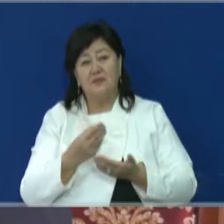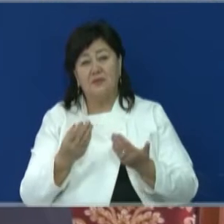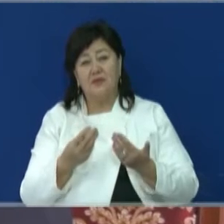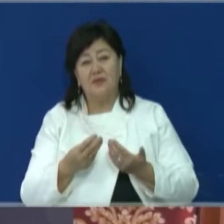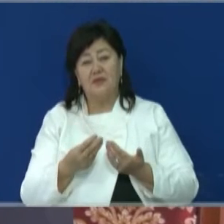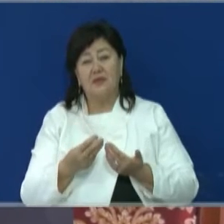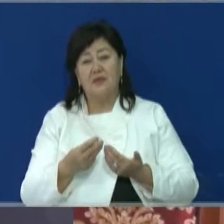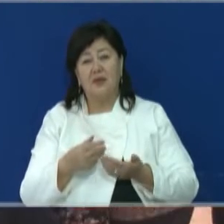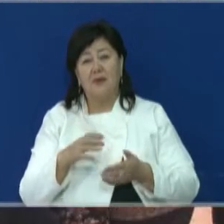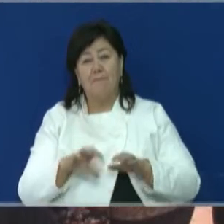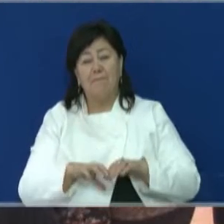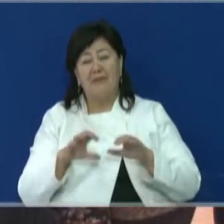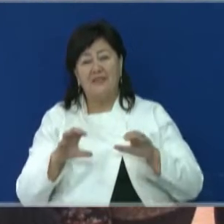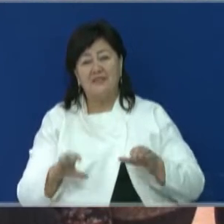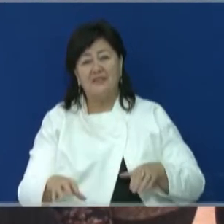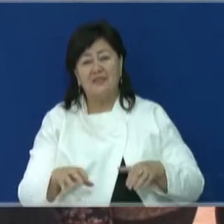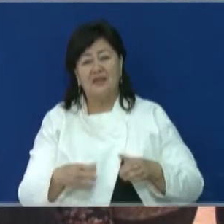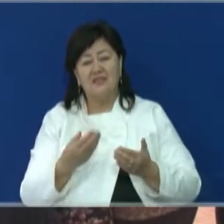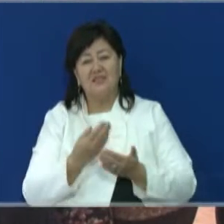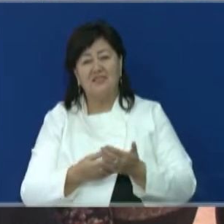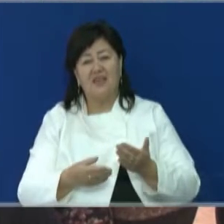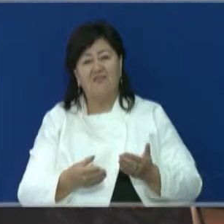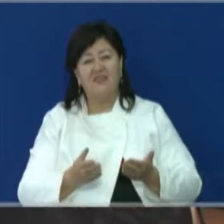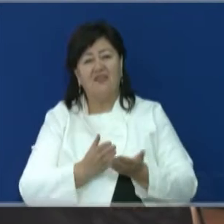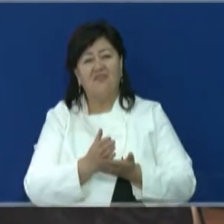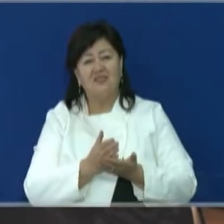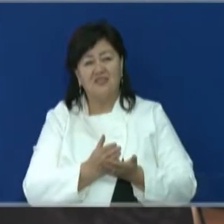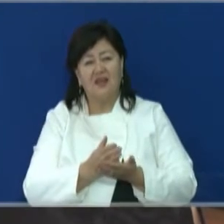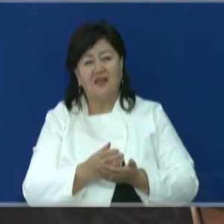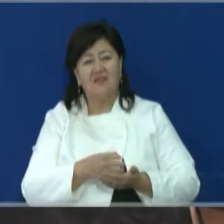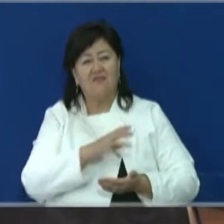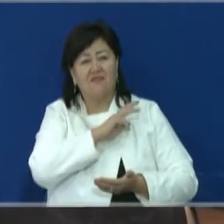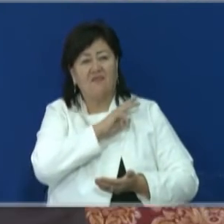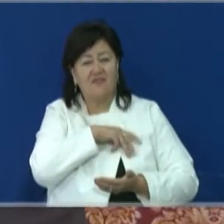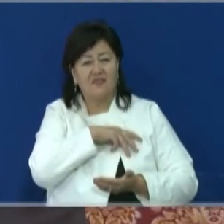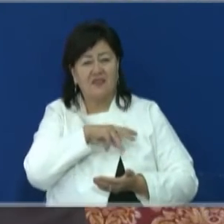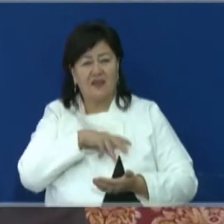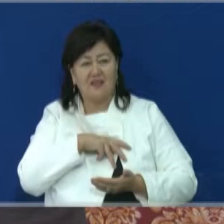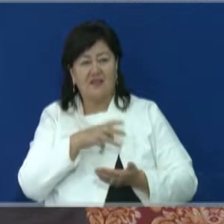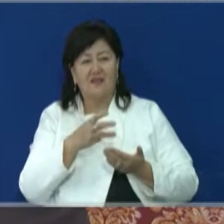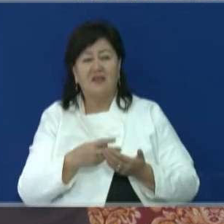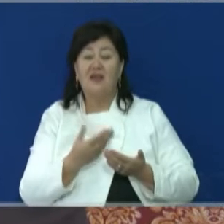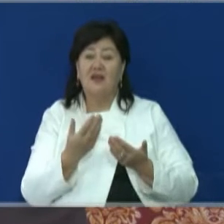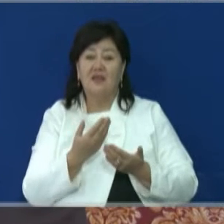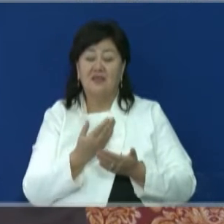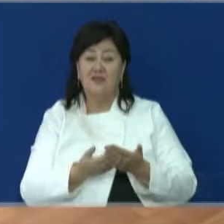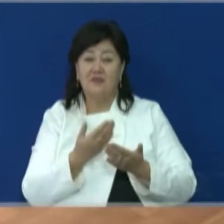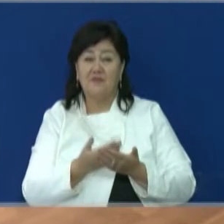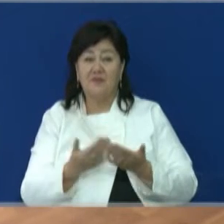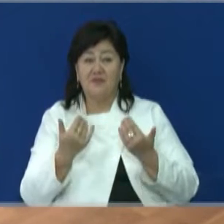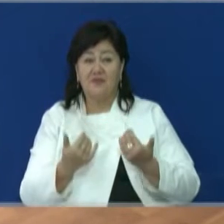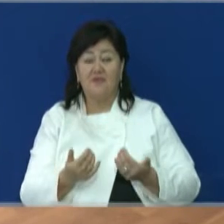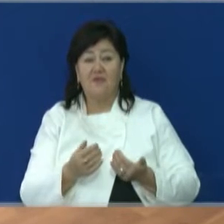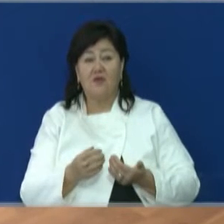Мұрат Алин және зиялы қауым өкілдері ардагерлер қатысты. Ардагерлер кеңесі өнеге бастауы. Бүгінде қариялар